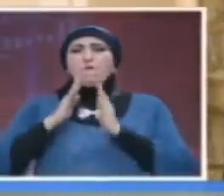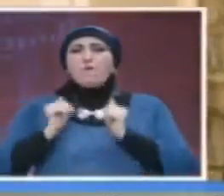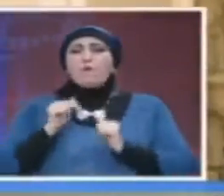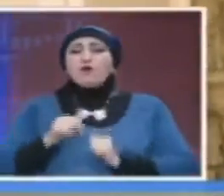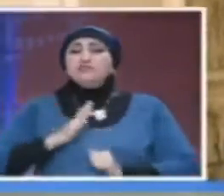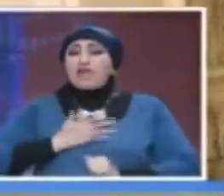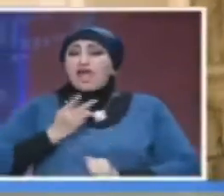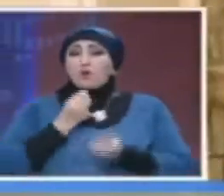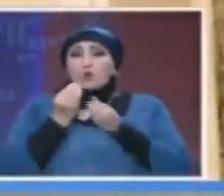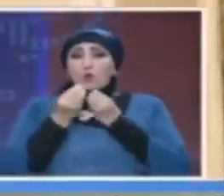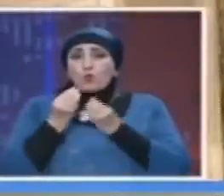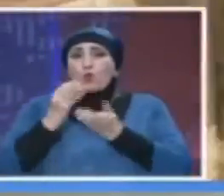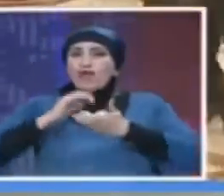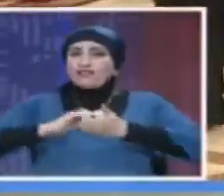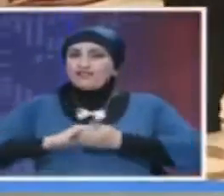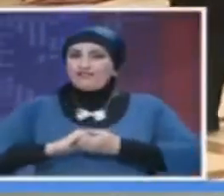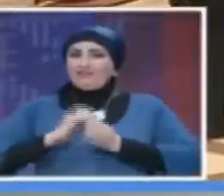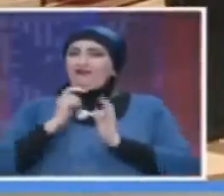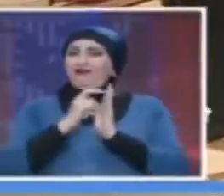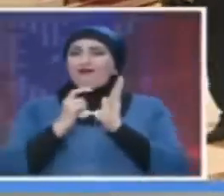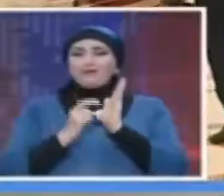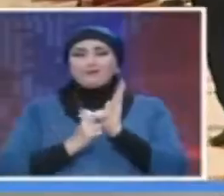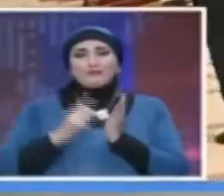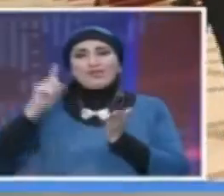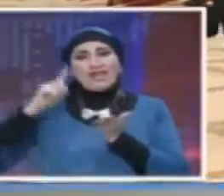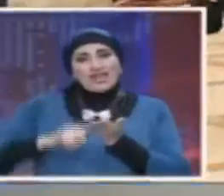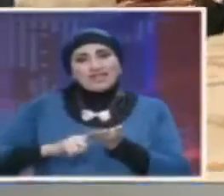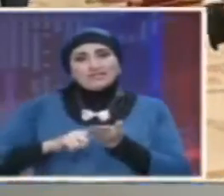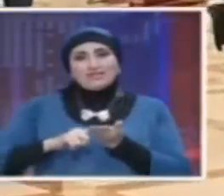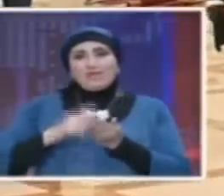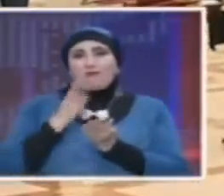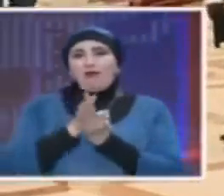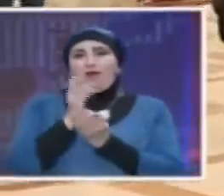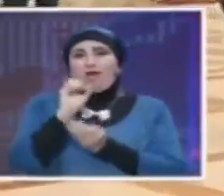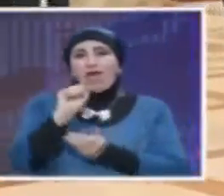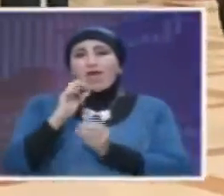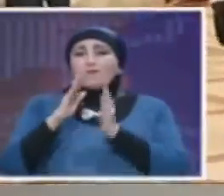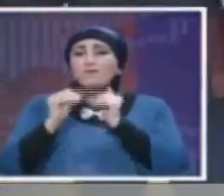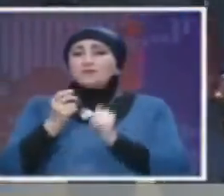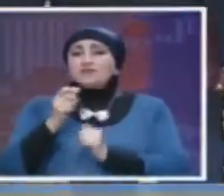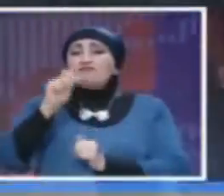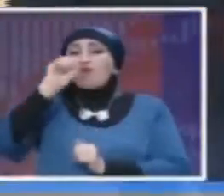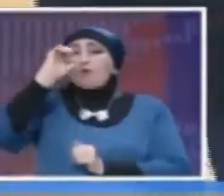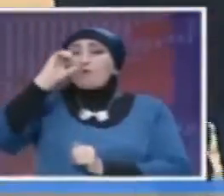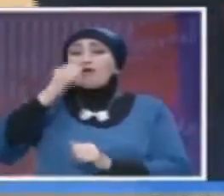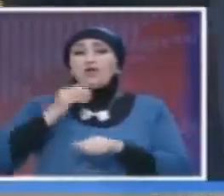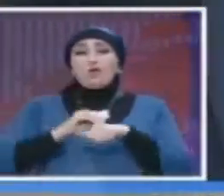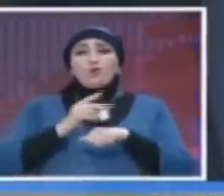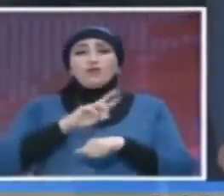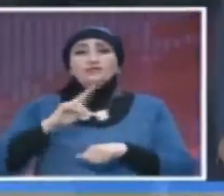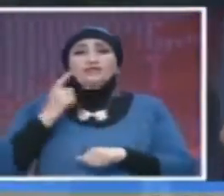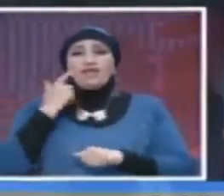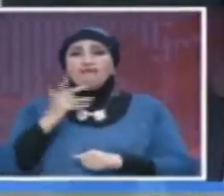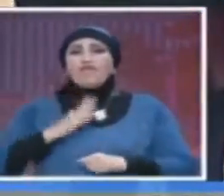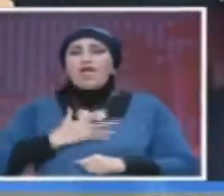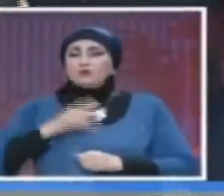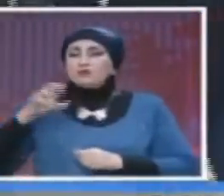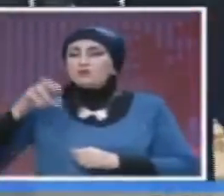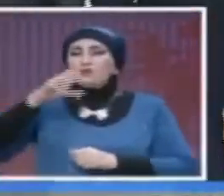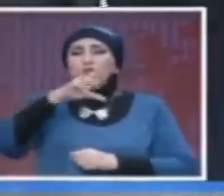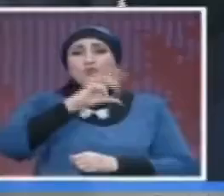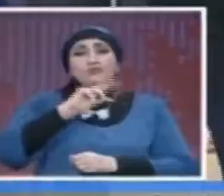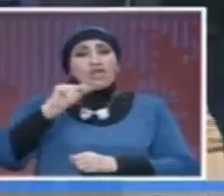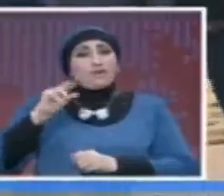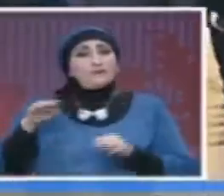الساعي للتوصل إلى اتفاق قانوني ملزم يحفظ حقوق مصر المائية، وكذا يلبي طموحات الدول الأخرى